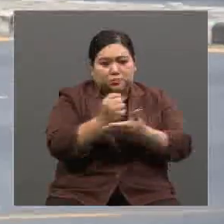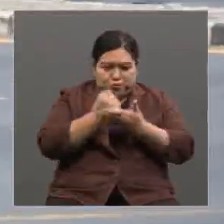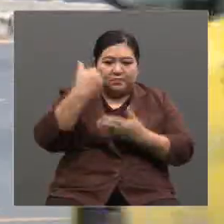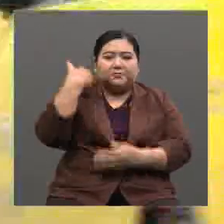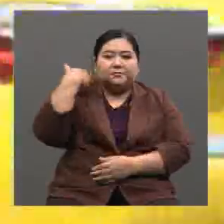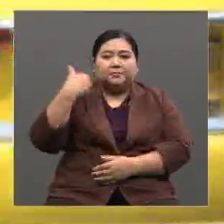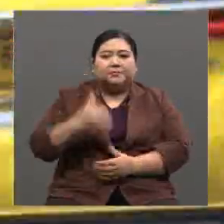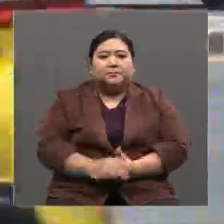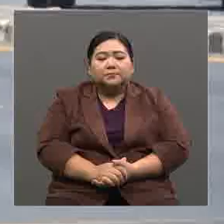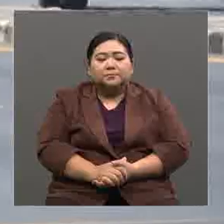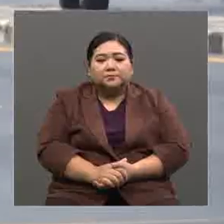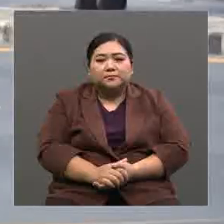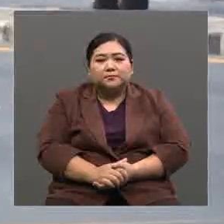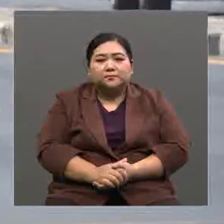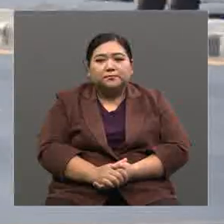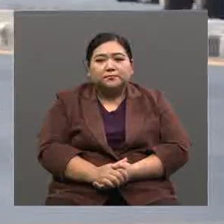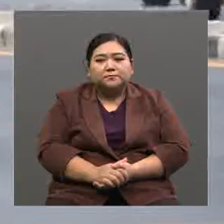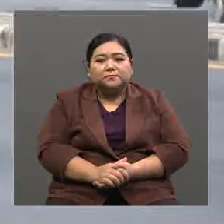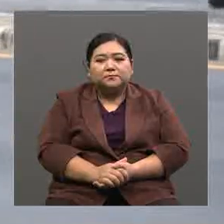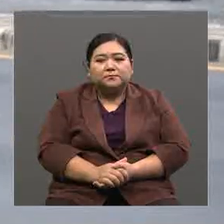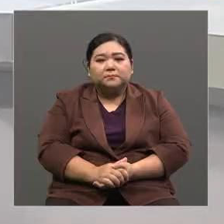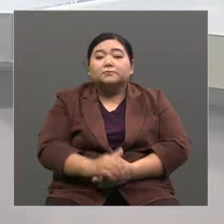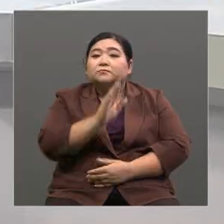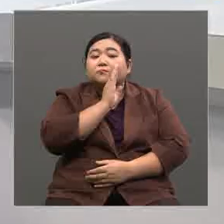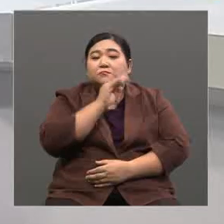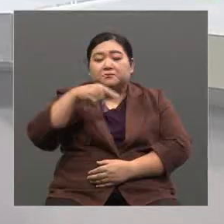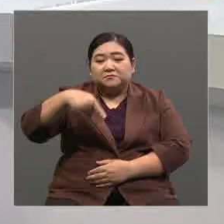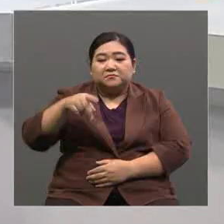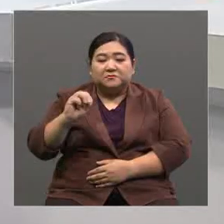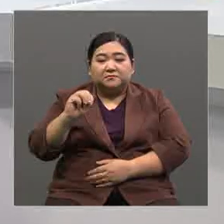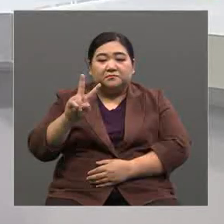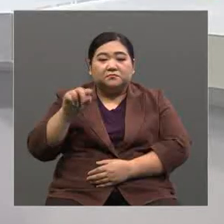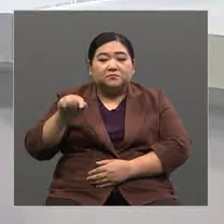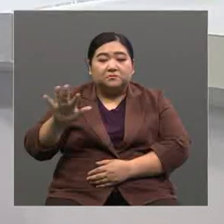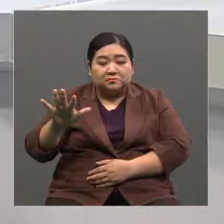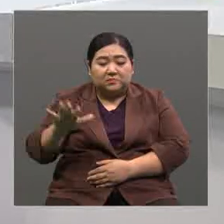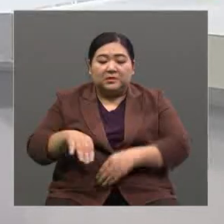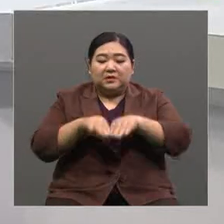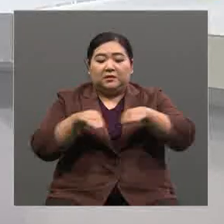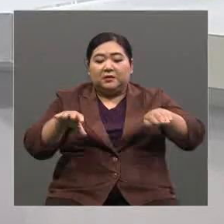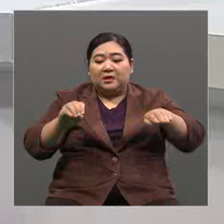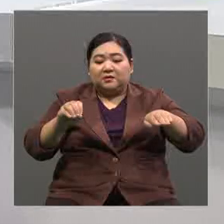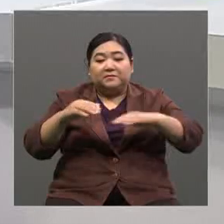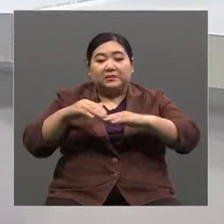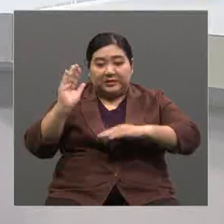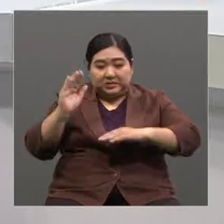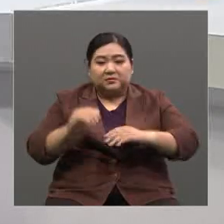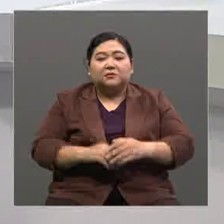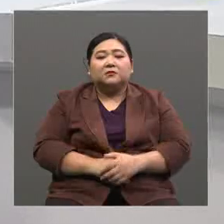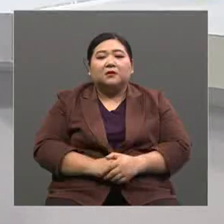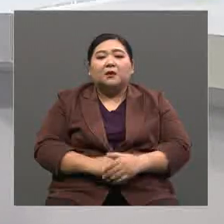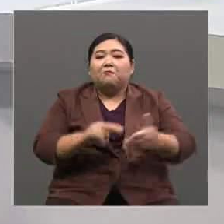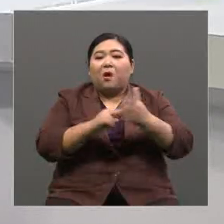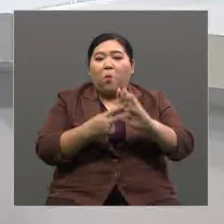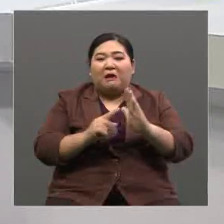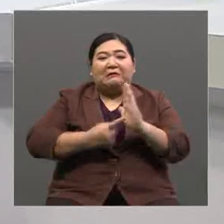ะก็เรีกว่าฝุนถาเกิดเพศ 2.5 เนี่ยเราใช้เกิคือเกิน 50 มิโครกรัต่ลบาทเมตรอันนี้ถือ